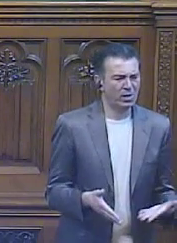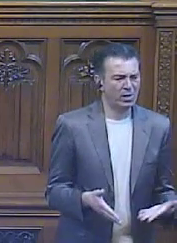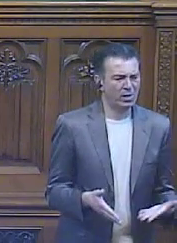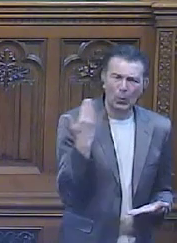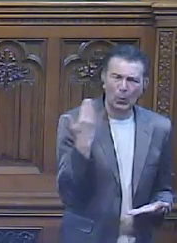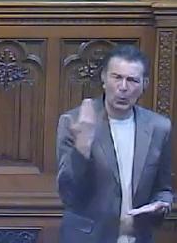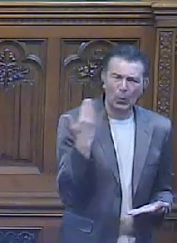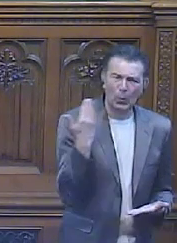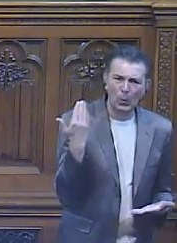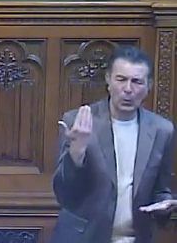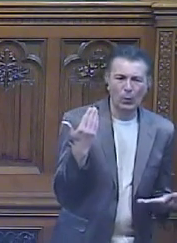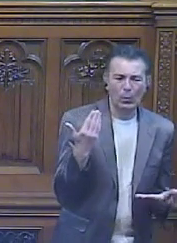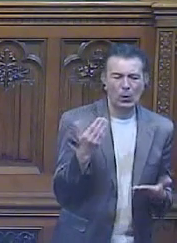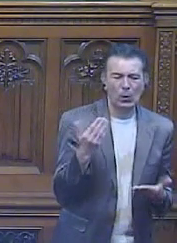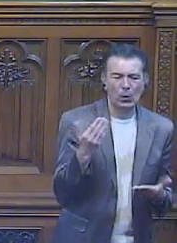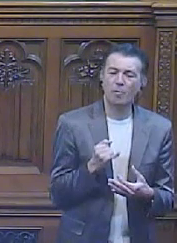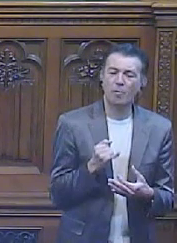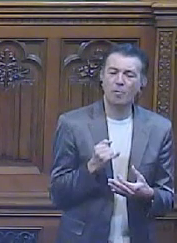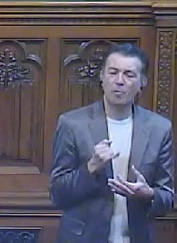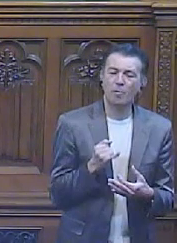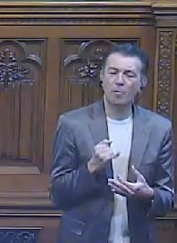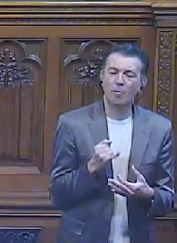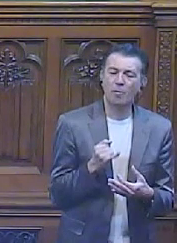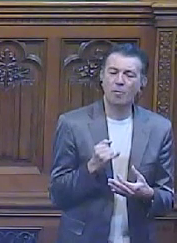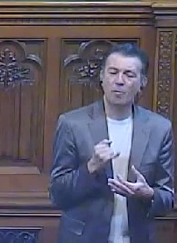nicht ganz durchdacht, weil die